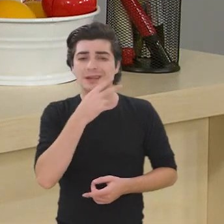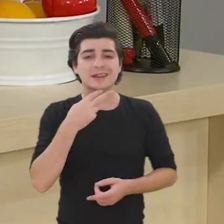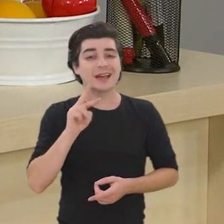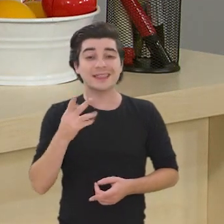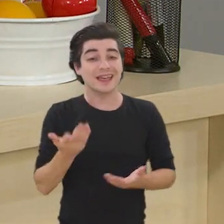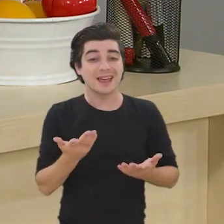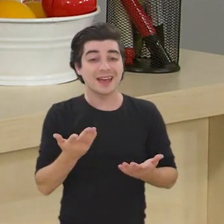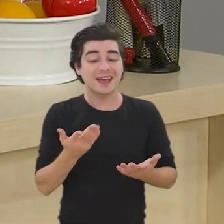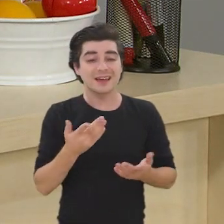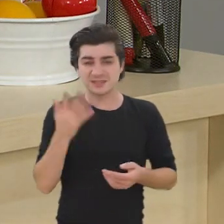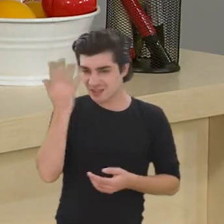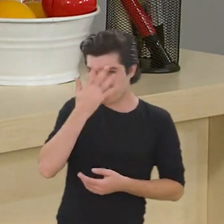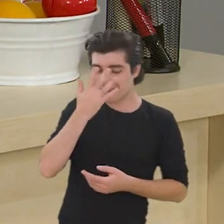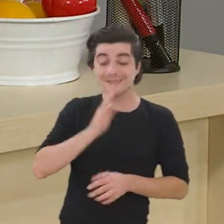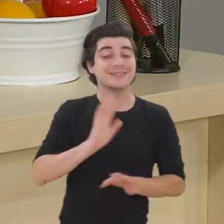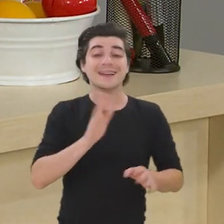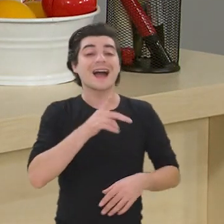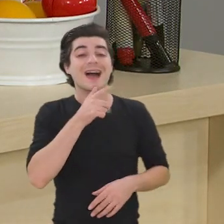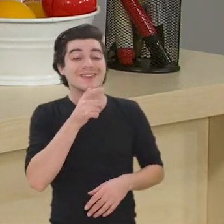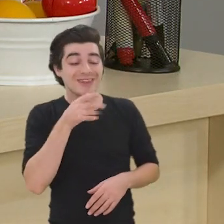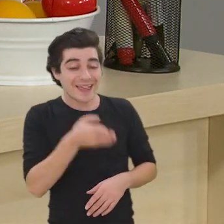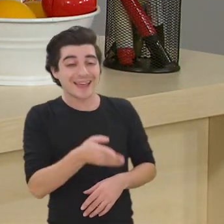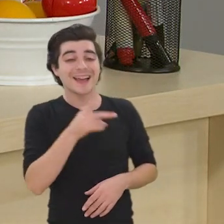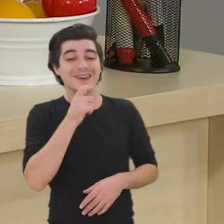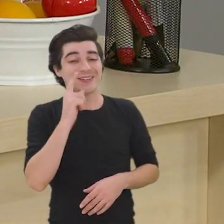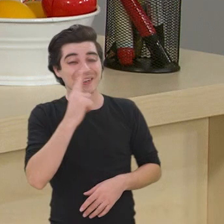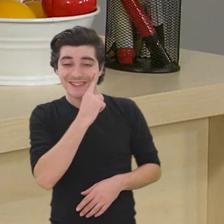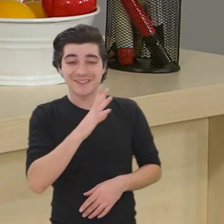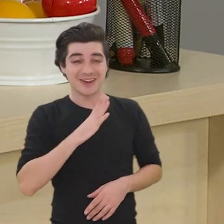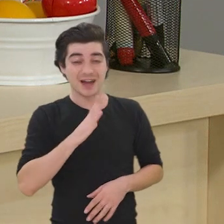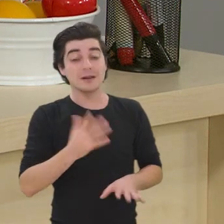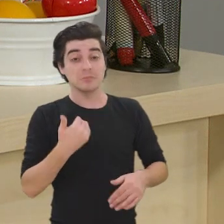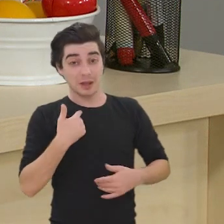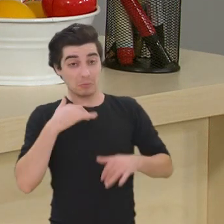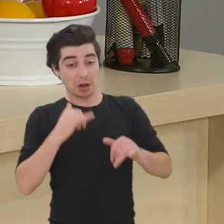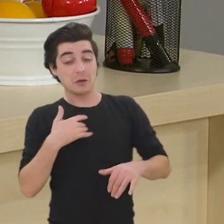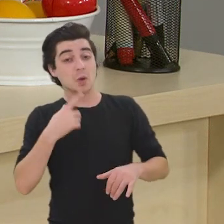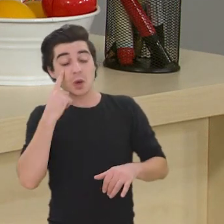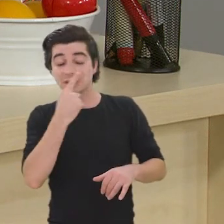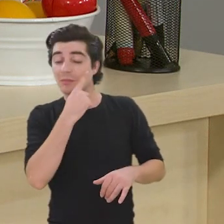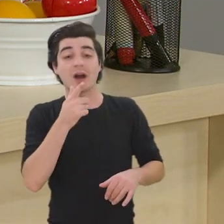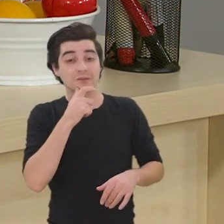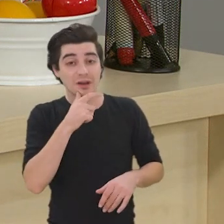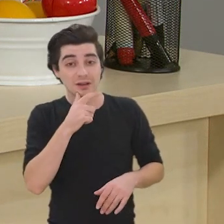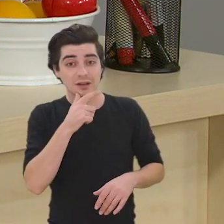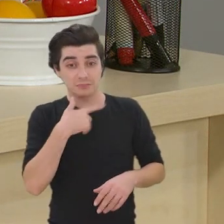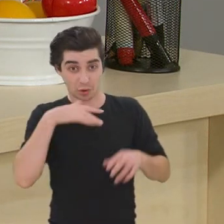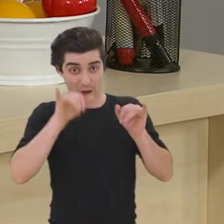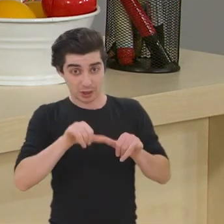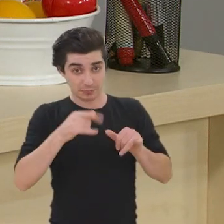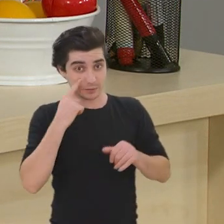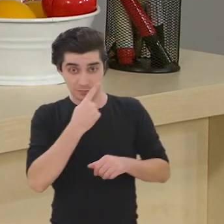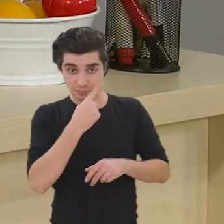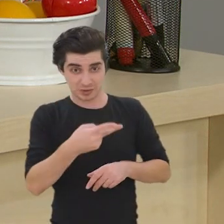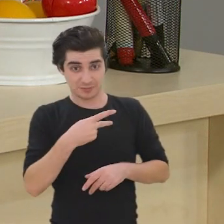Siyah. Kahverengi gözlerin var. Çok koyu kahverengi gözlerim var. Benim de gözlerim kahverengi. Peki bizim gözlerimiz aynı